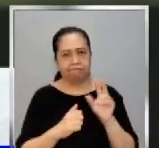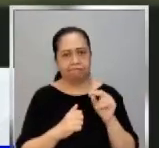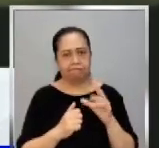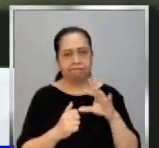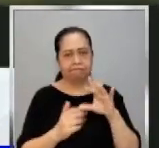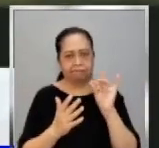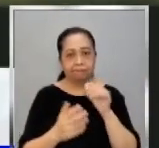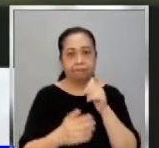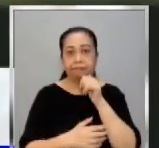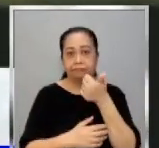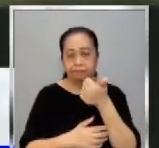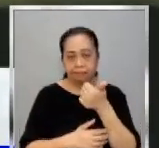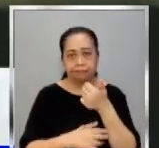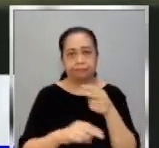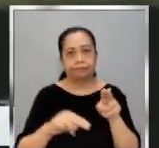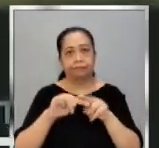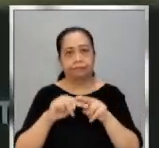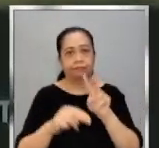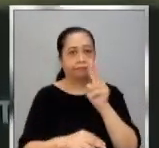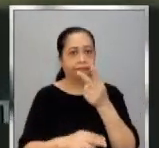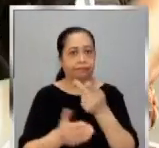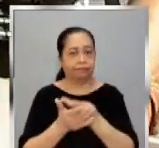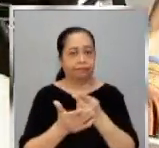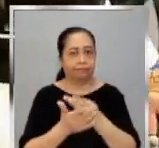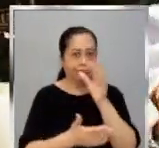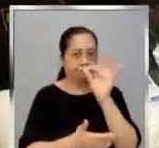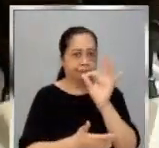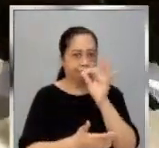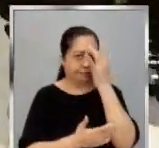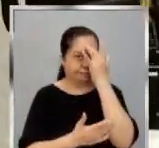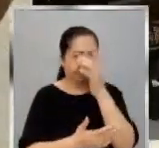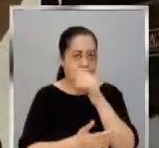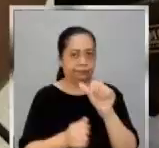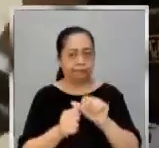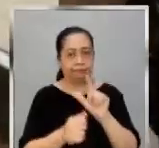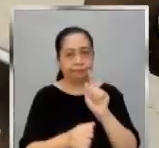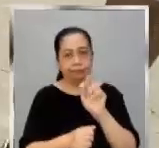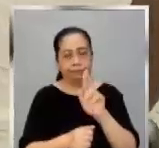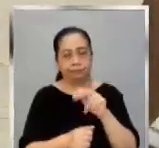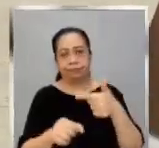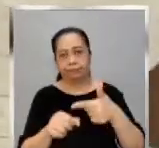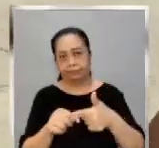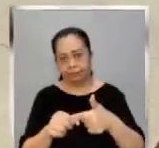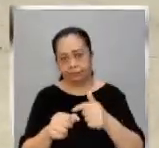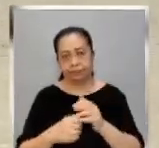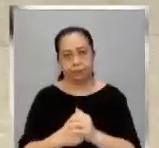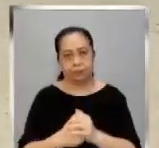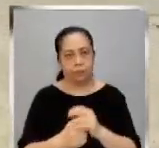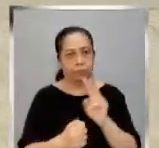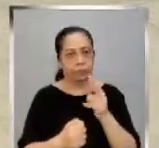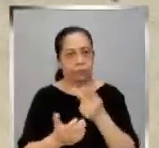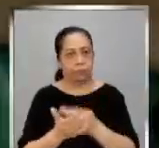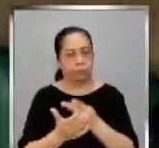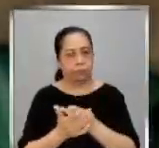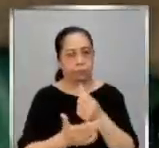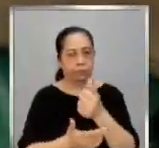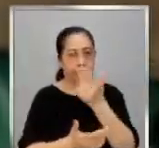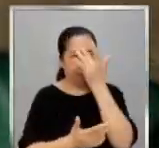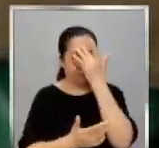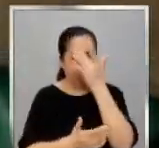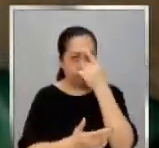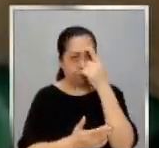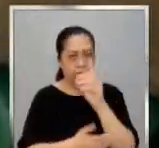bukas. Tataas ng 2 pesos and 90 centavos ang kada litro ng gasolina. 2 pesos and 10 centavos naman sa